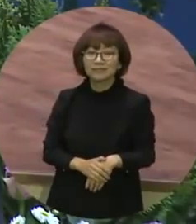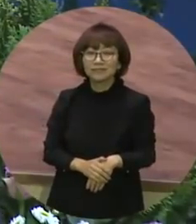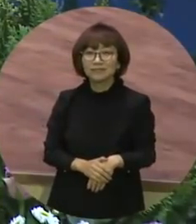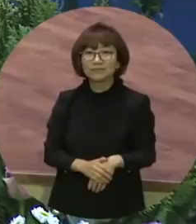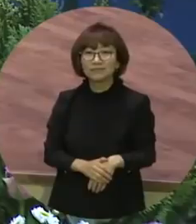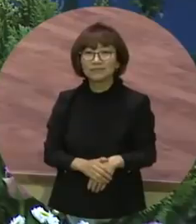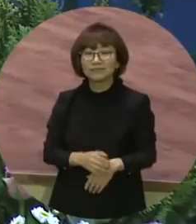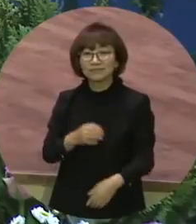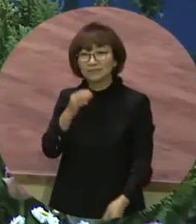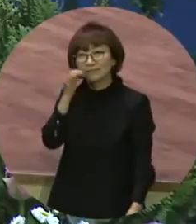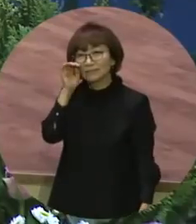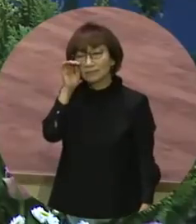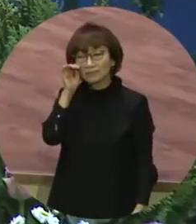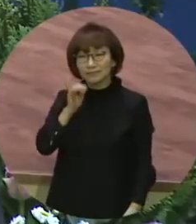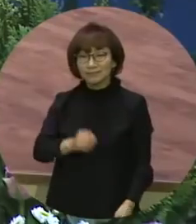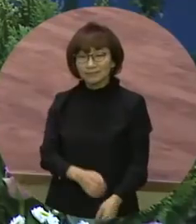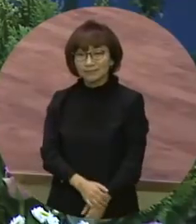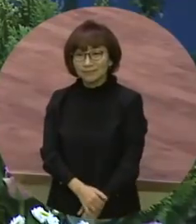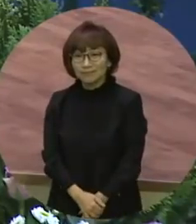아멘.